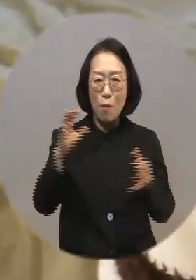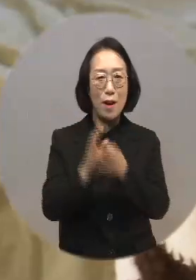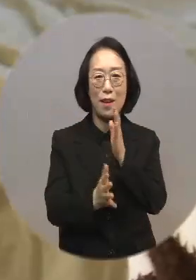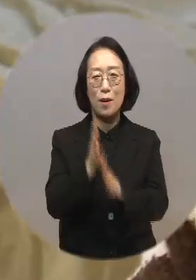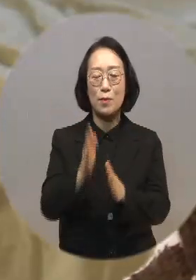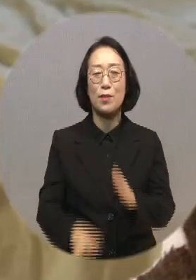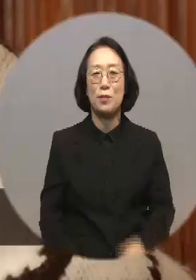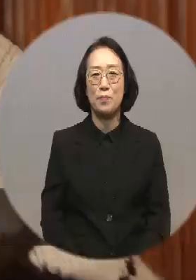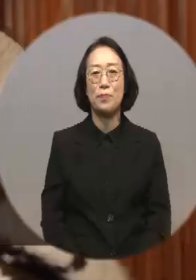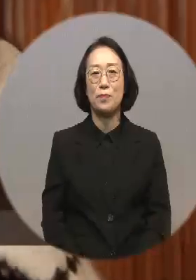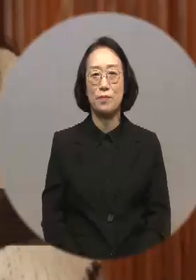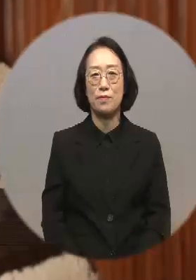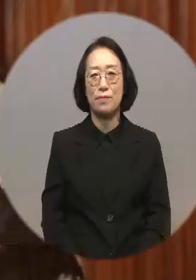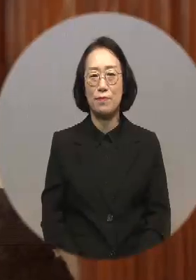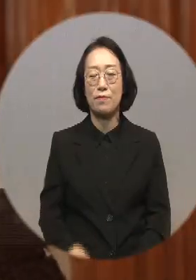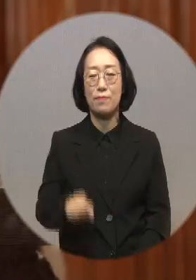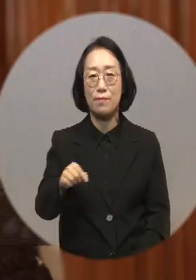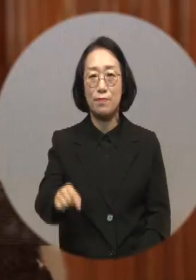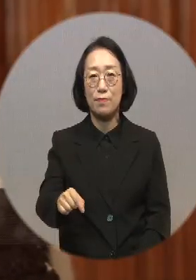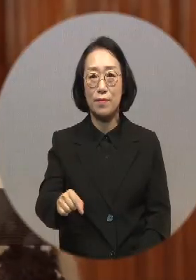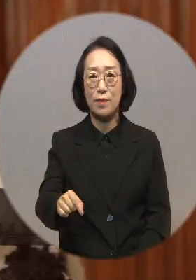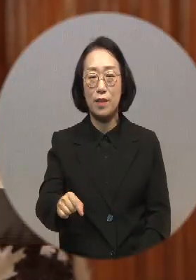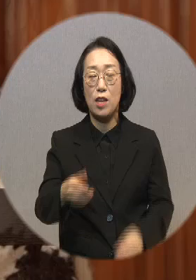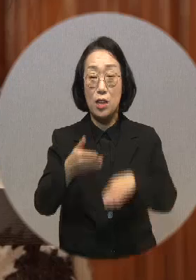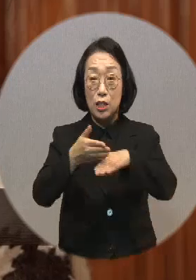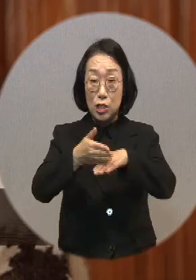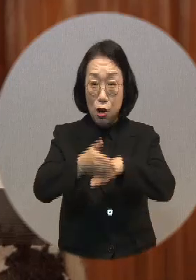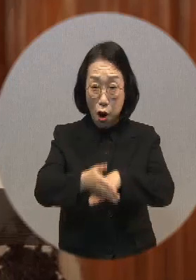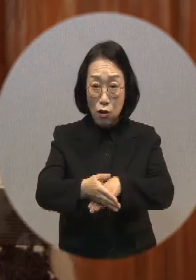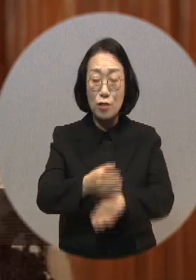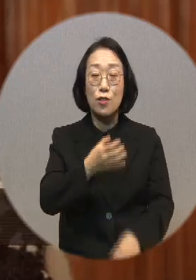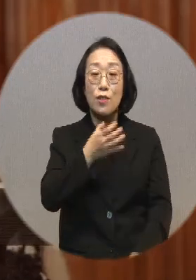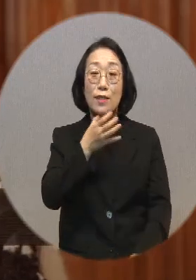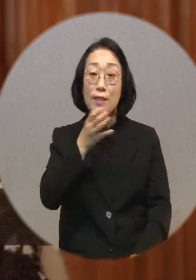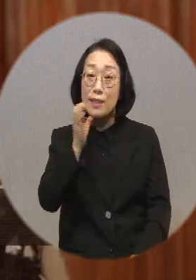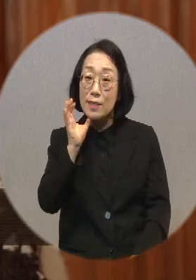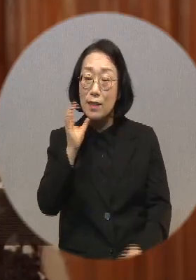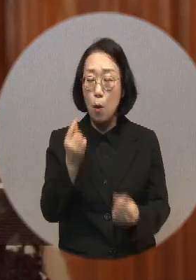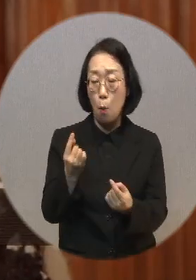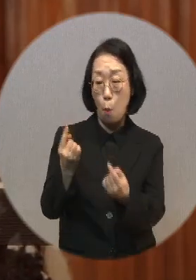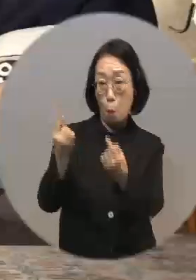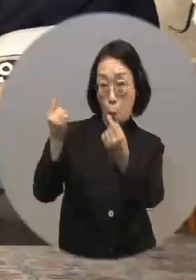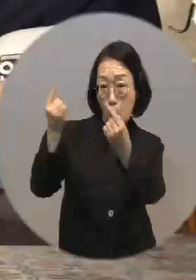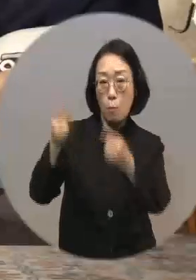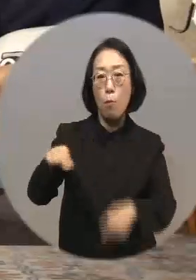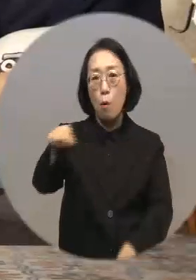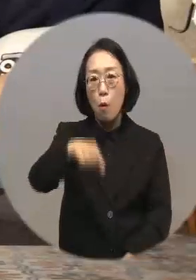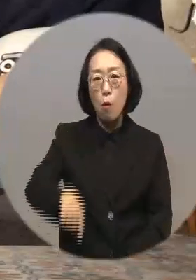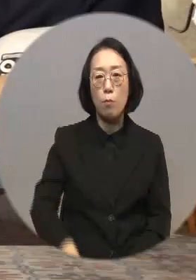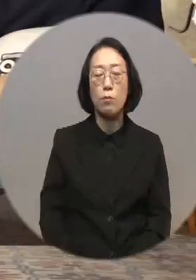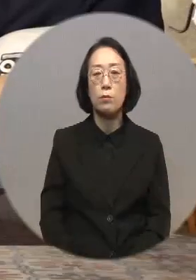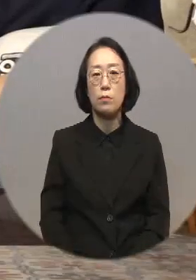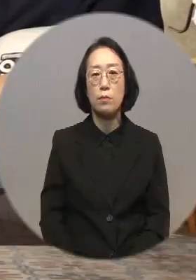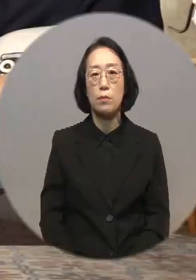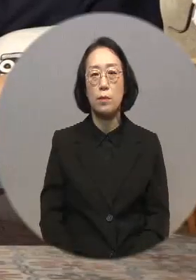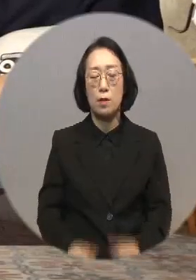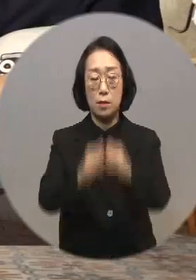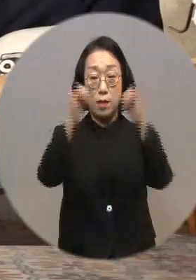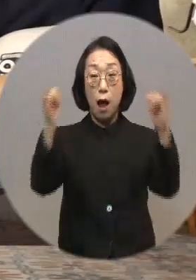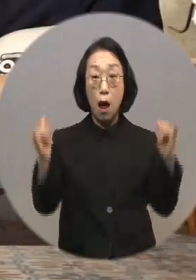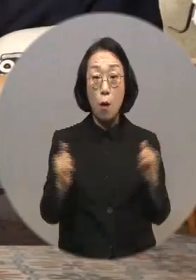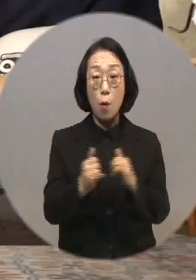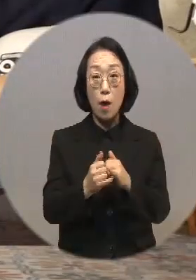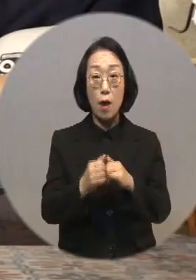예. 근데 아무튼 이렇게 저속노화 식단에 사람들이 관심이 많다는 건 어찌 보면 그만큼 우리